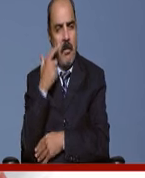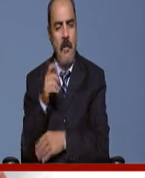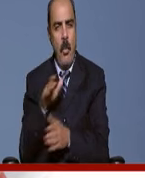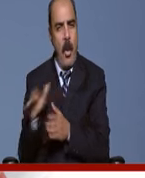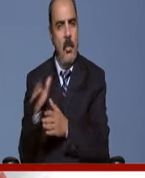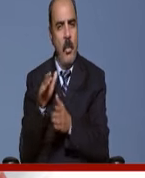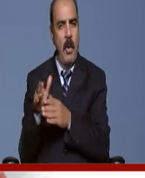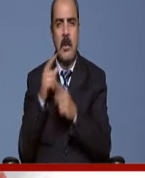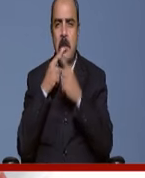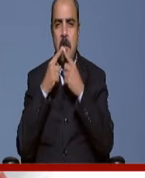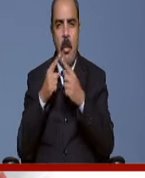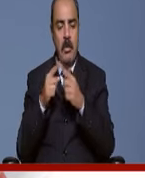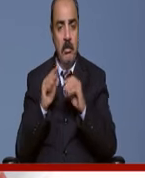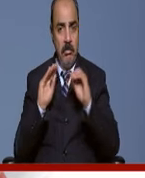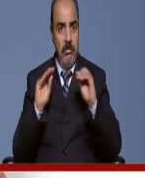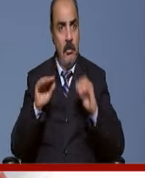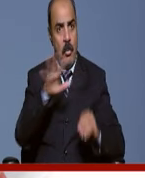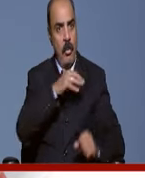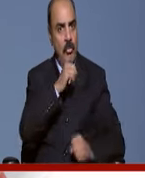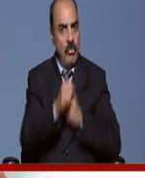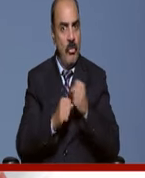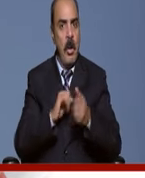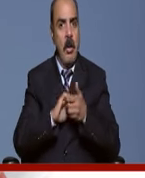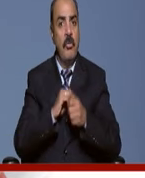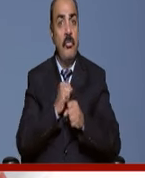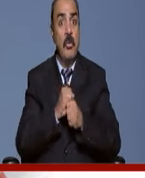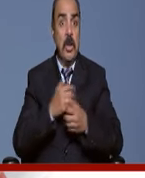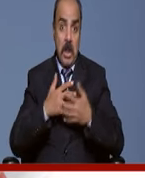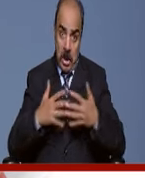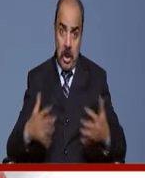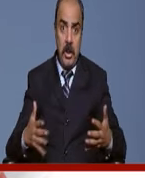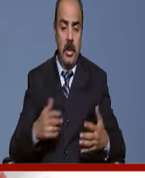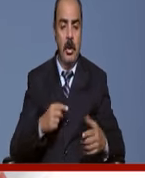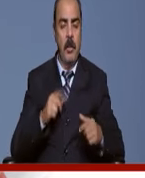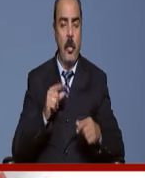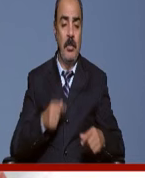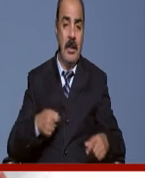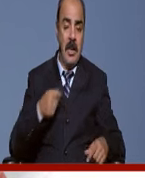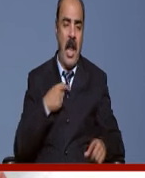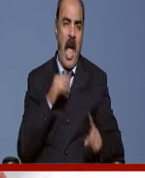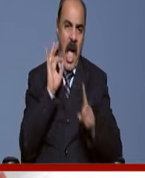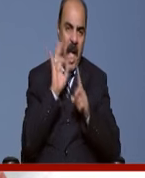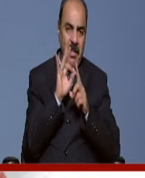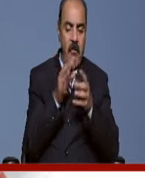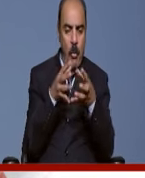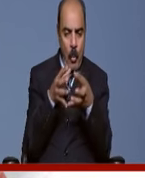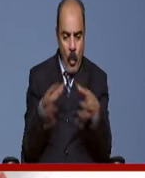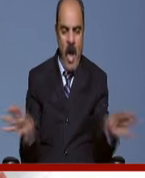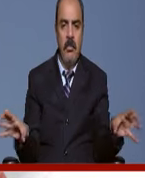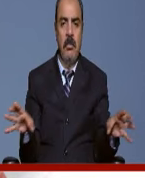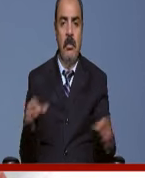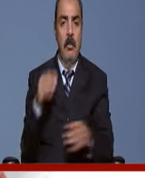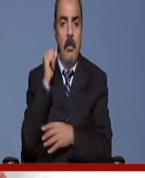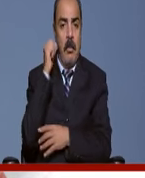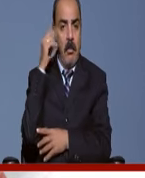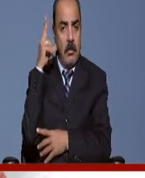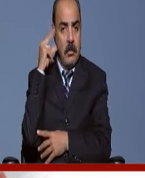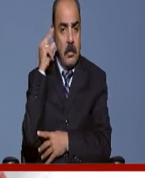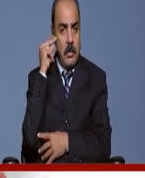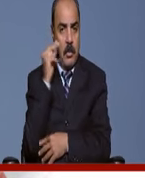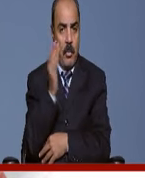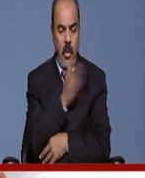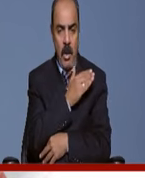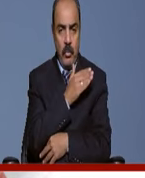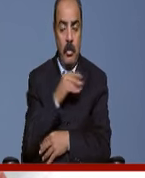الواجهه يتعين علينا ان نبذل اليوم جهود متميزه للوصول الى دولتين دوله اسرائيل ودوله فلسطين